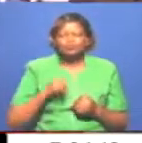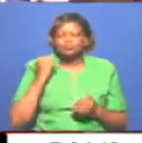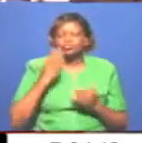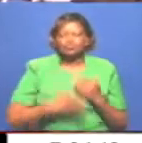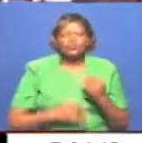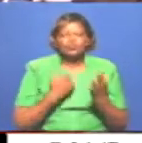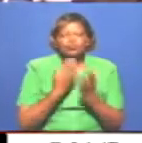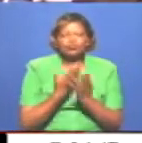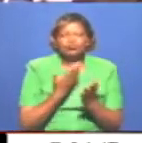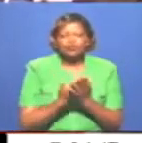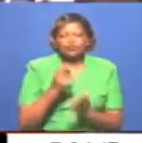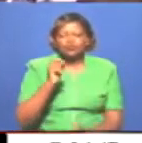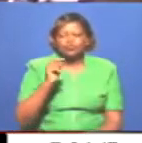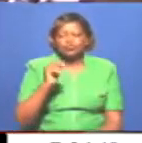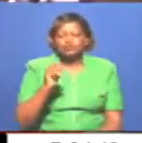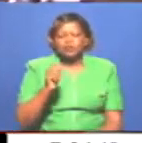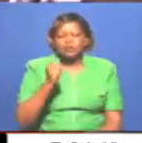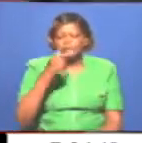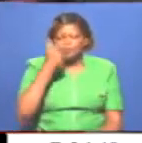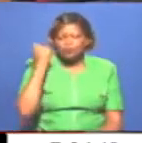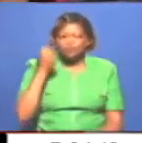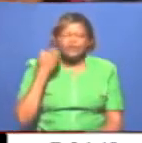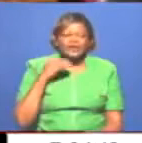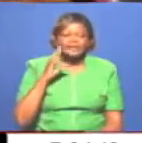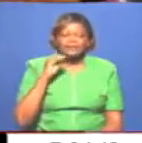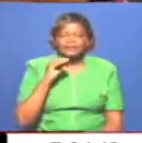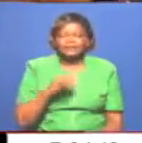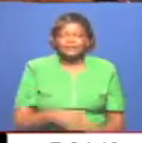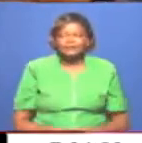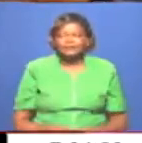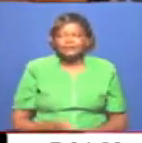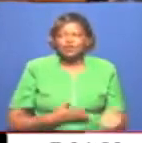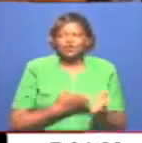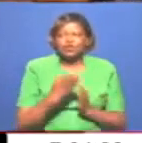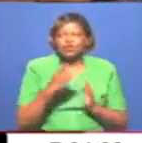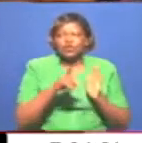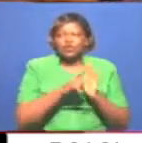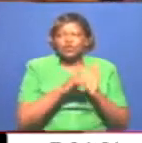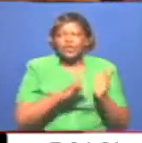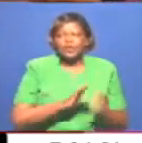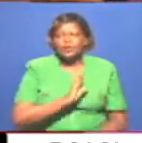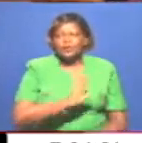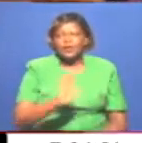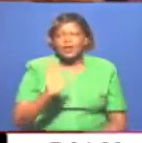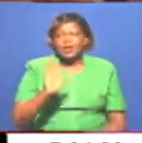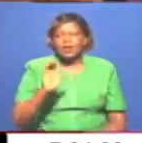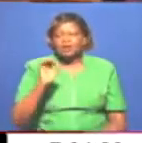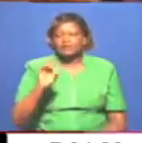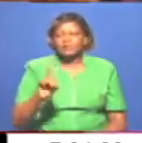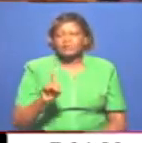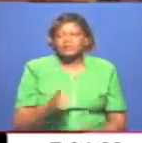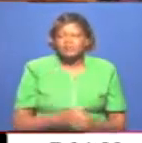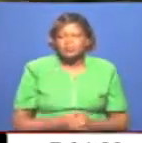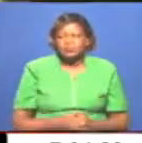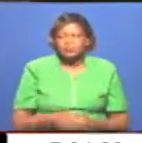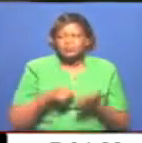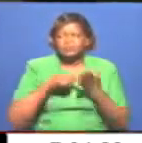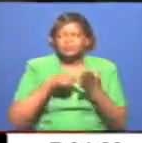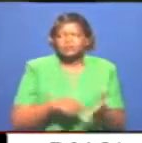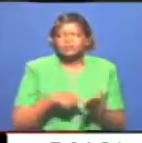kwa Onyonka kwa madai ya kutoa matamshi ya chuki. Kupitia kwa mawakili wake, Frederick Bikeri alisisitiza